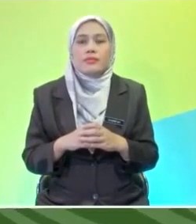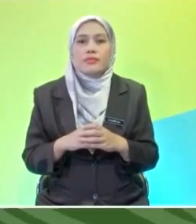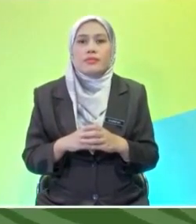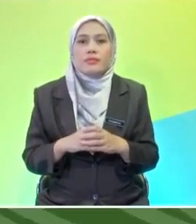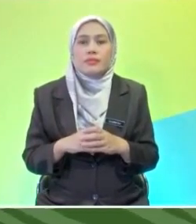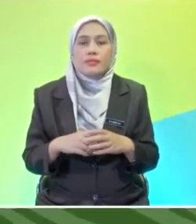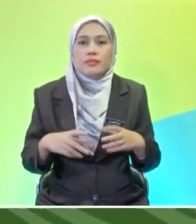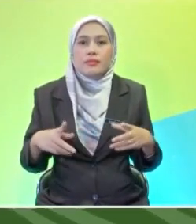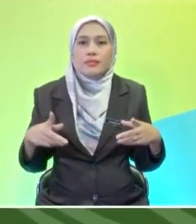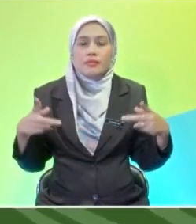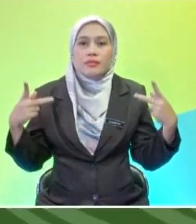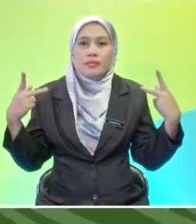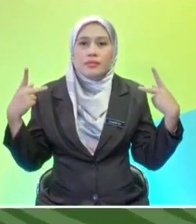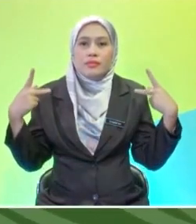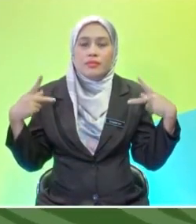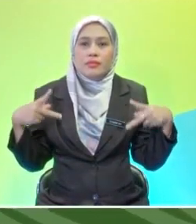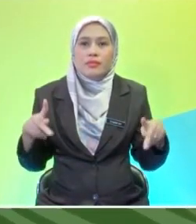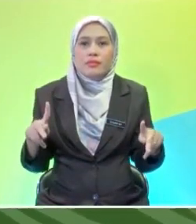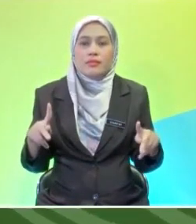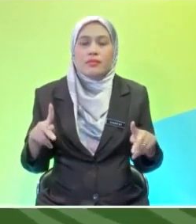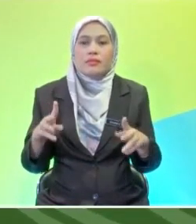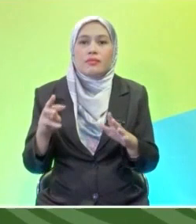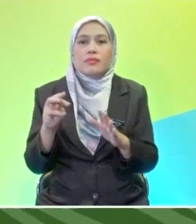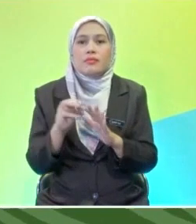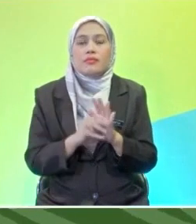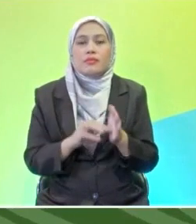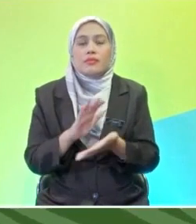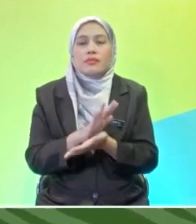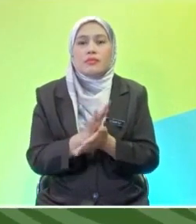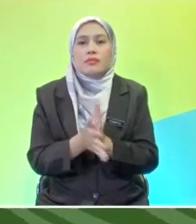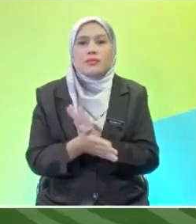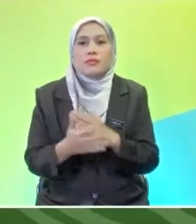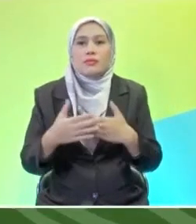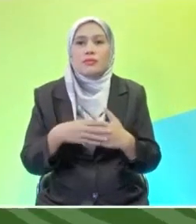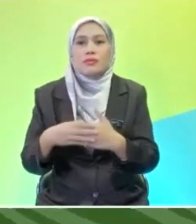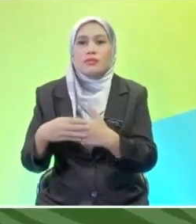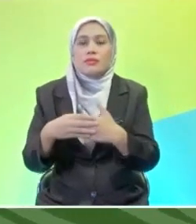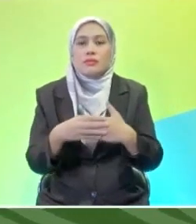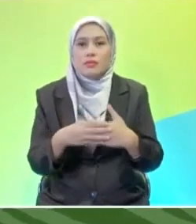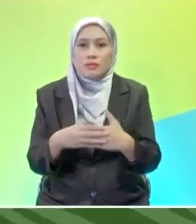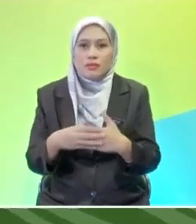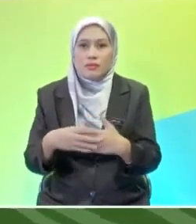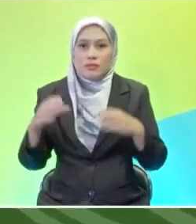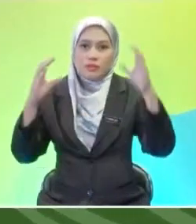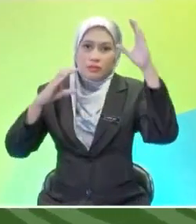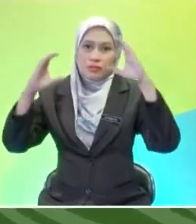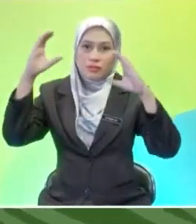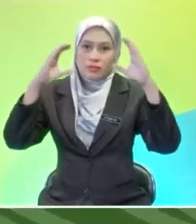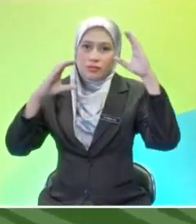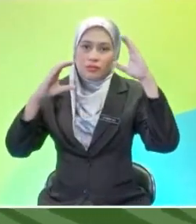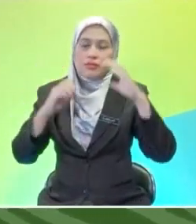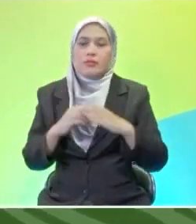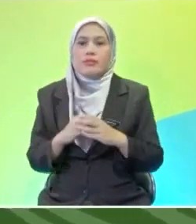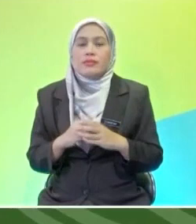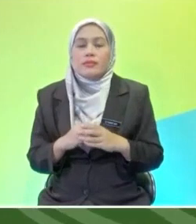Berpeluang menjadi pemandu pelancong. Berpeluang menjadi pemandu pelancong. Maksudnya mereka menjadi pemandu pelancong. Okey, seterusnya. Okay.